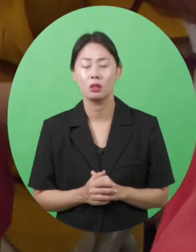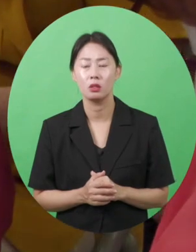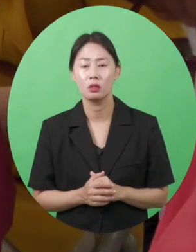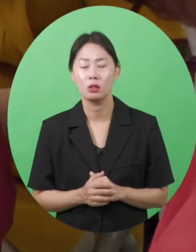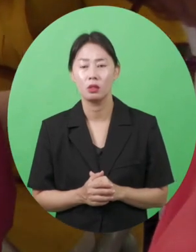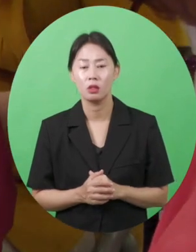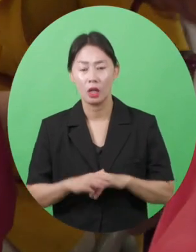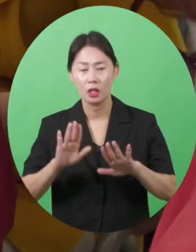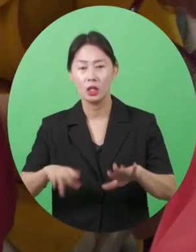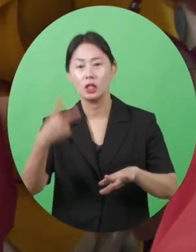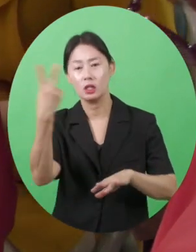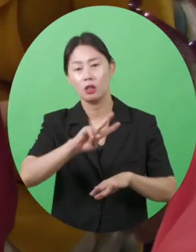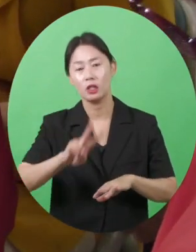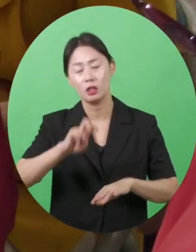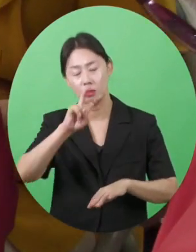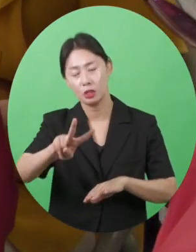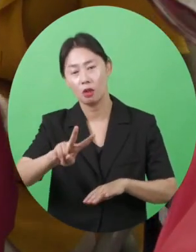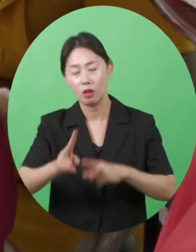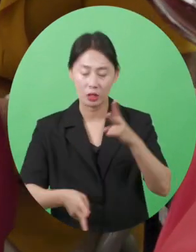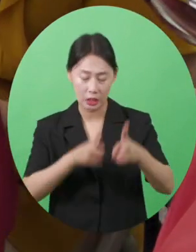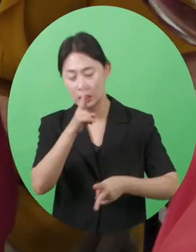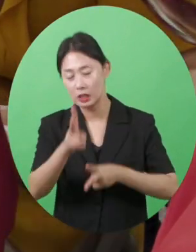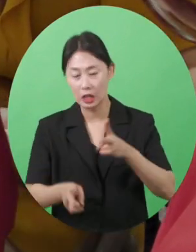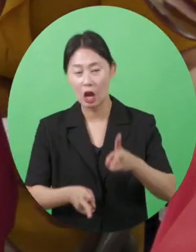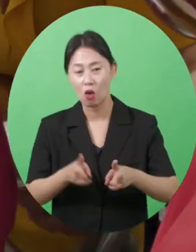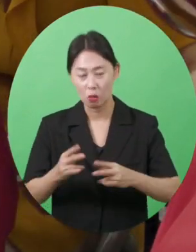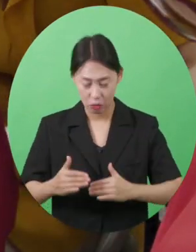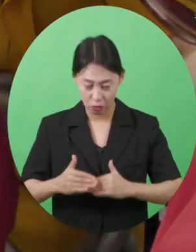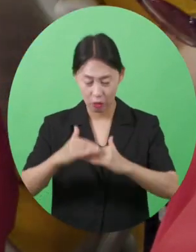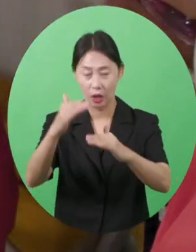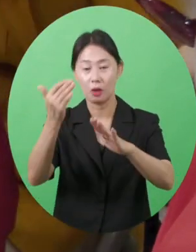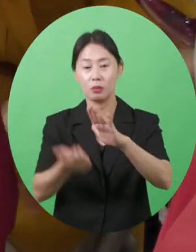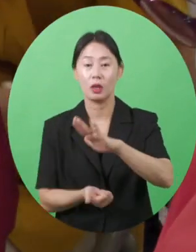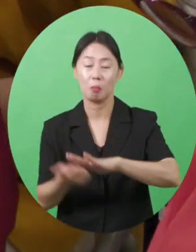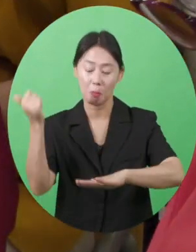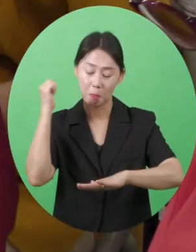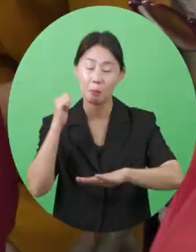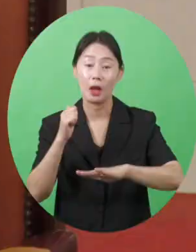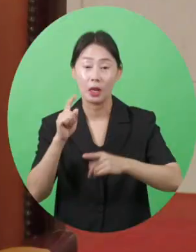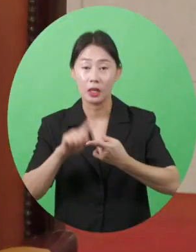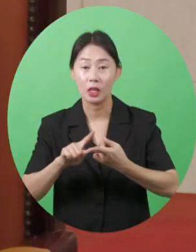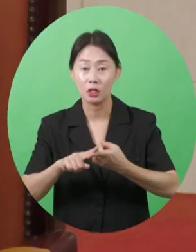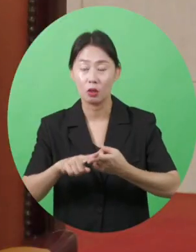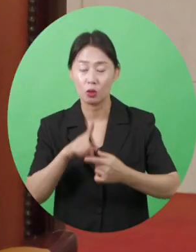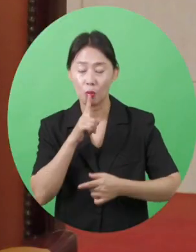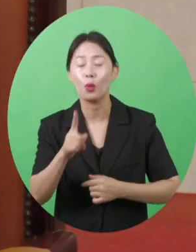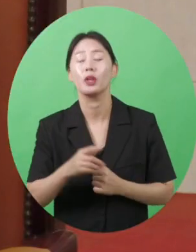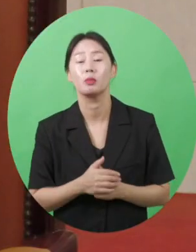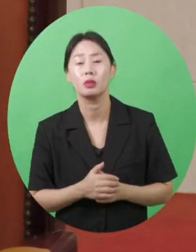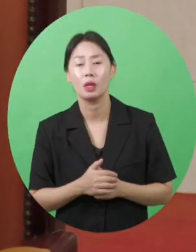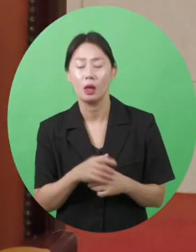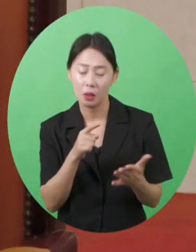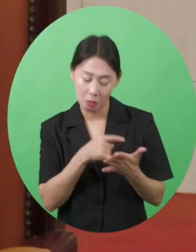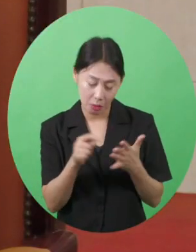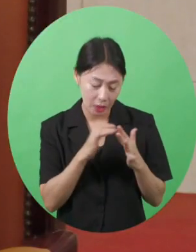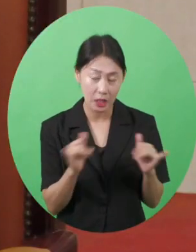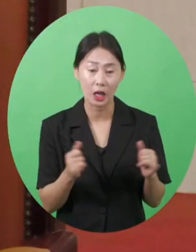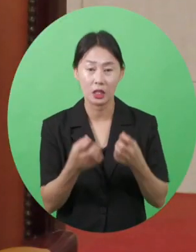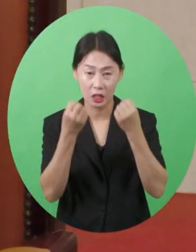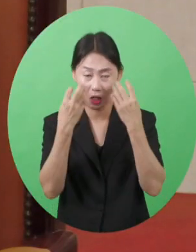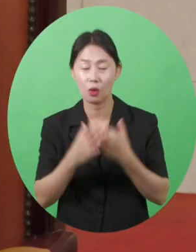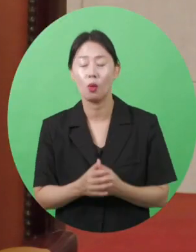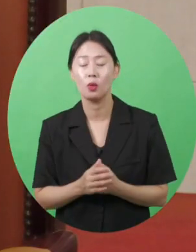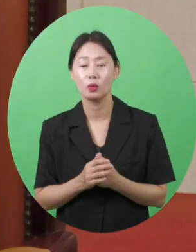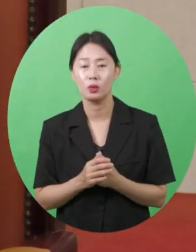불구하고 2022년 우리 사업을 진행해왔던 성과에 대해서 말씀드리면 열악하지만 그래도 피해 장애인들의 새로운